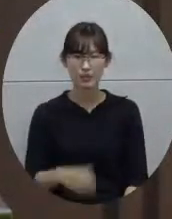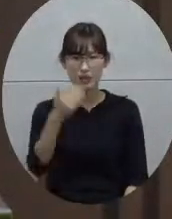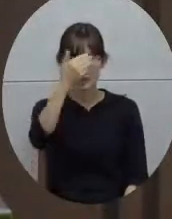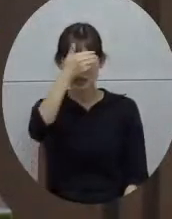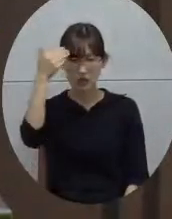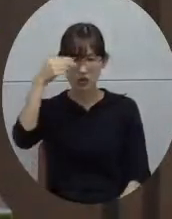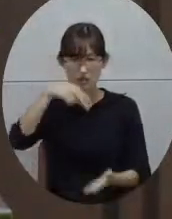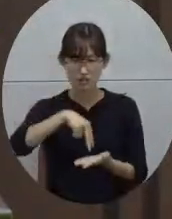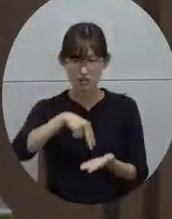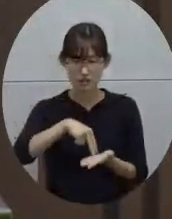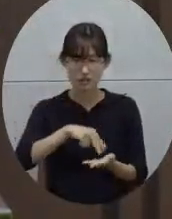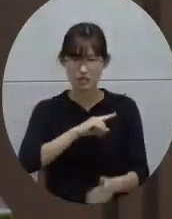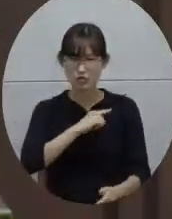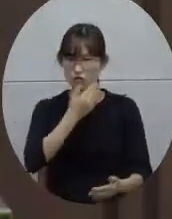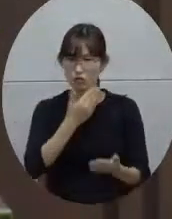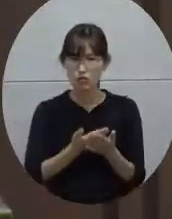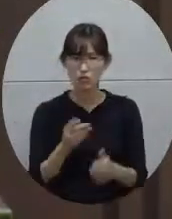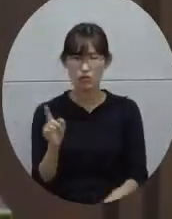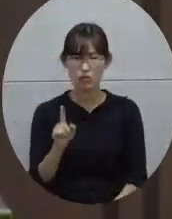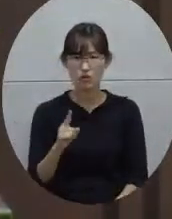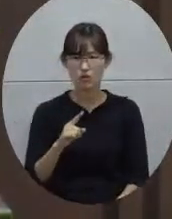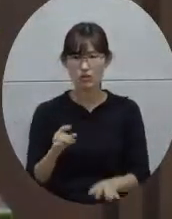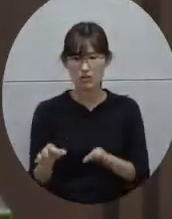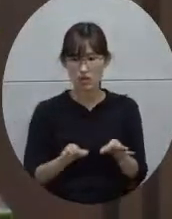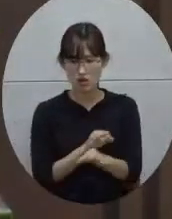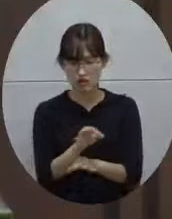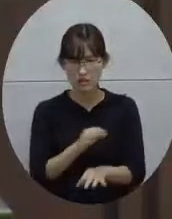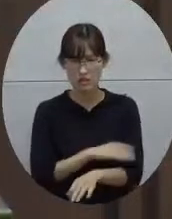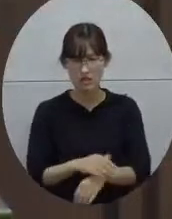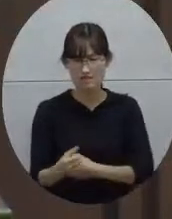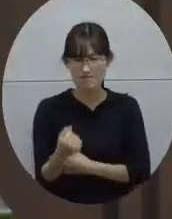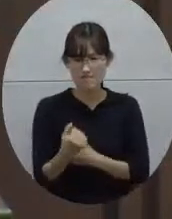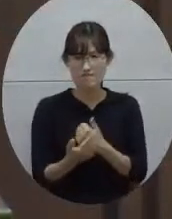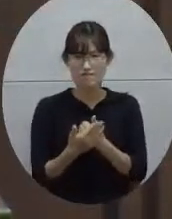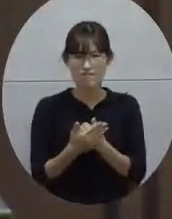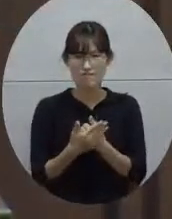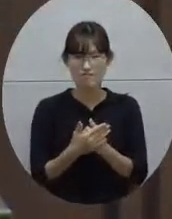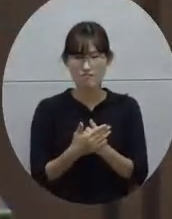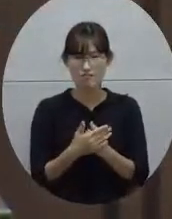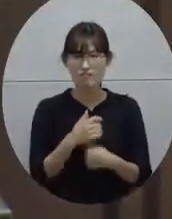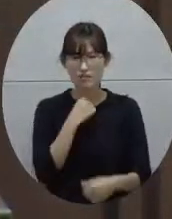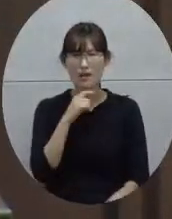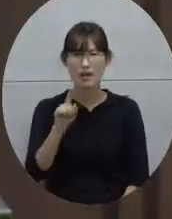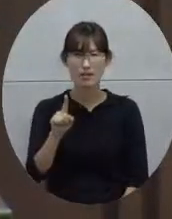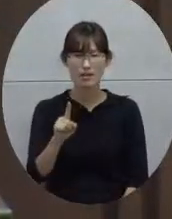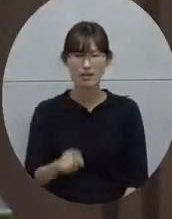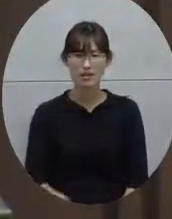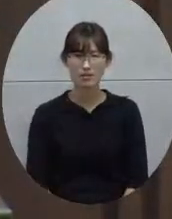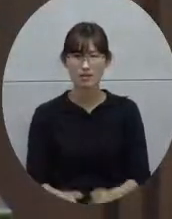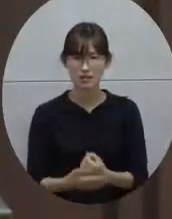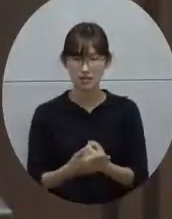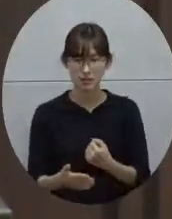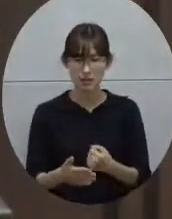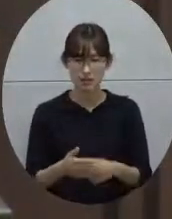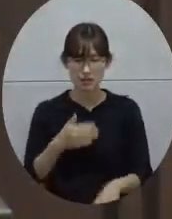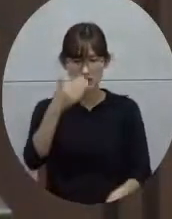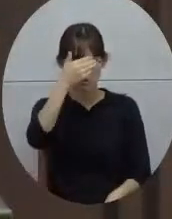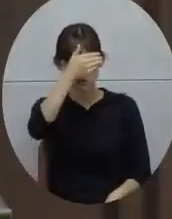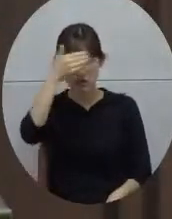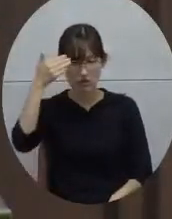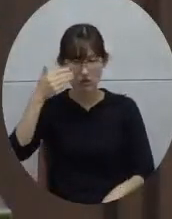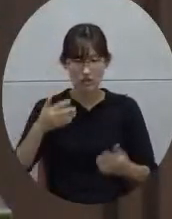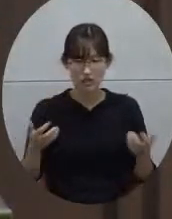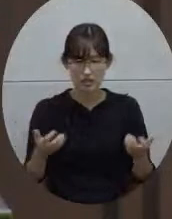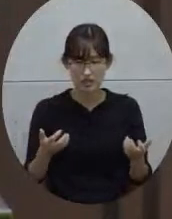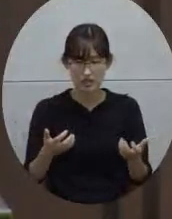경제적 자립입니다. 청년이 원하고 청년이 꿈꾸는 주거와 일자리, 창업